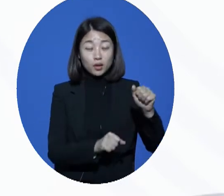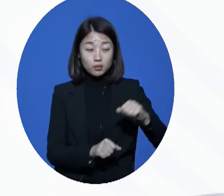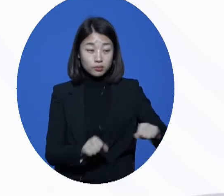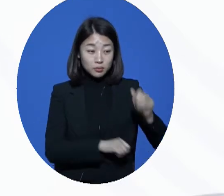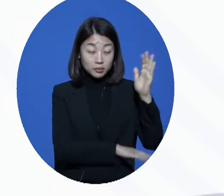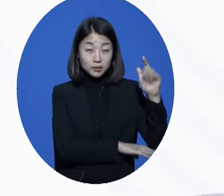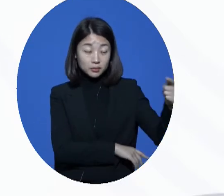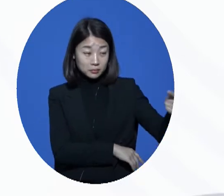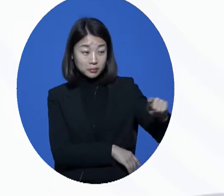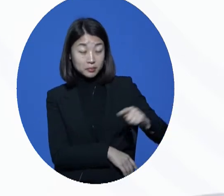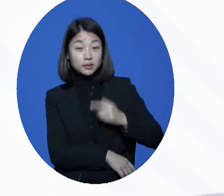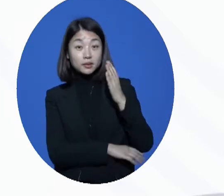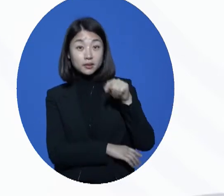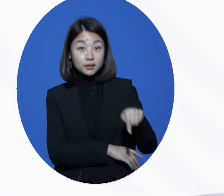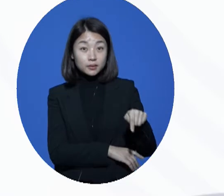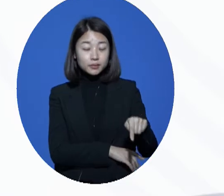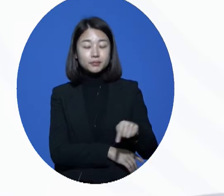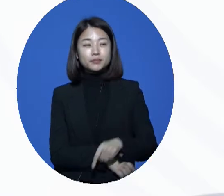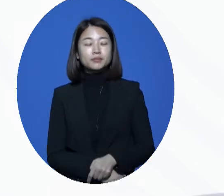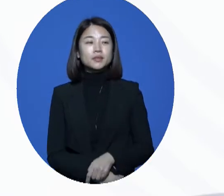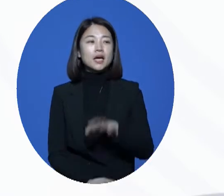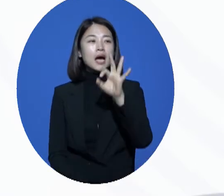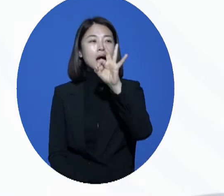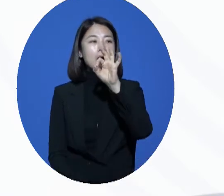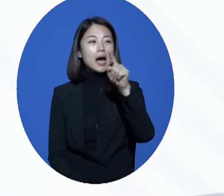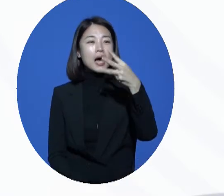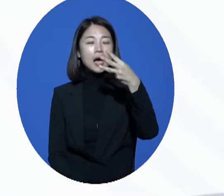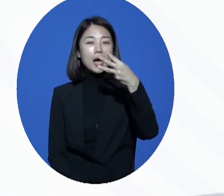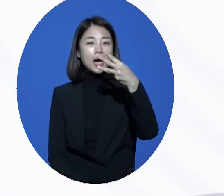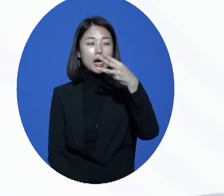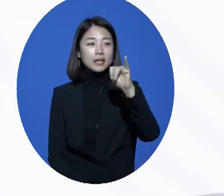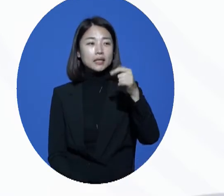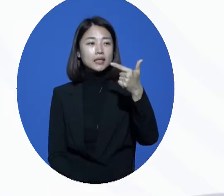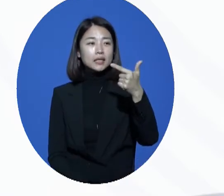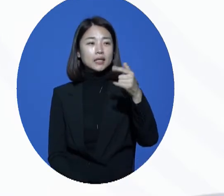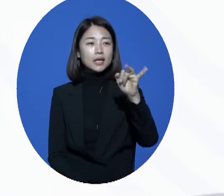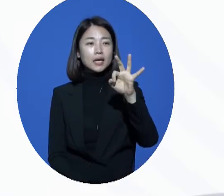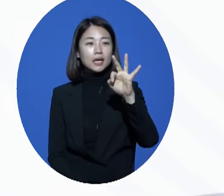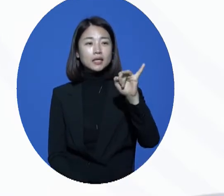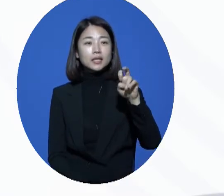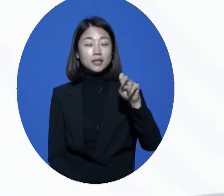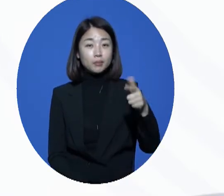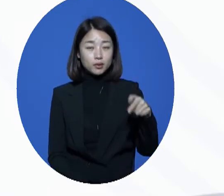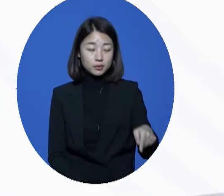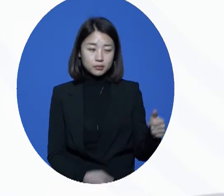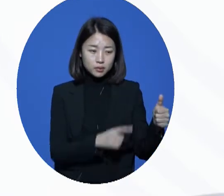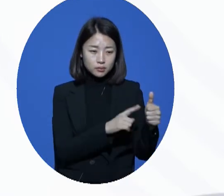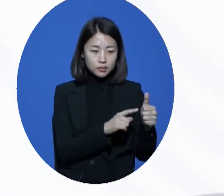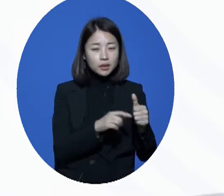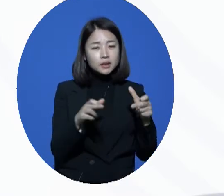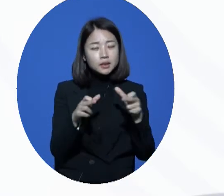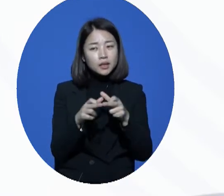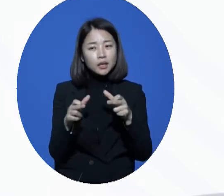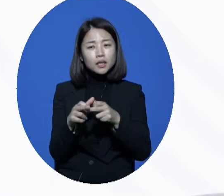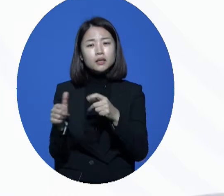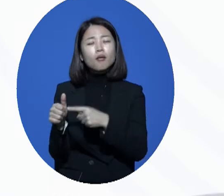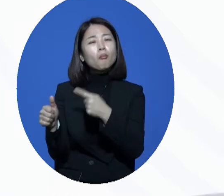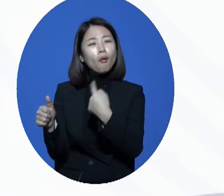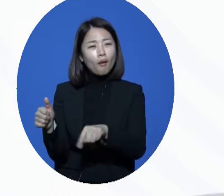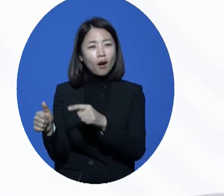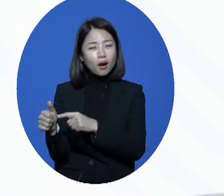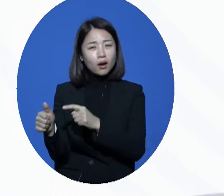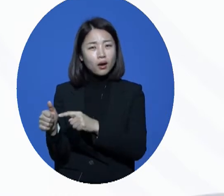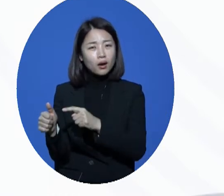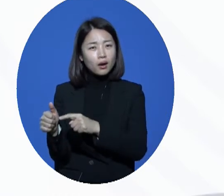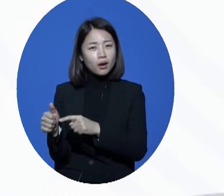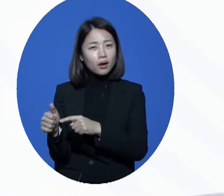하는 활동가는 이 위기의 지금 시대가 이 나라에서 우리가 어떤 존재인지를 묻고 있다라고 이야기를